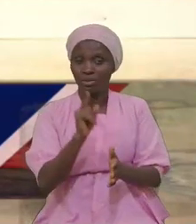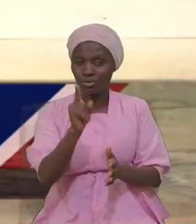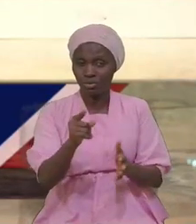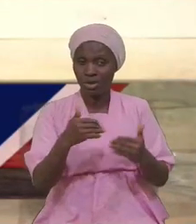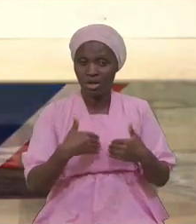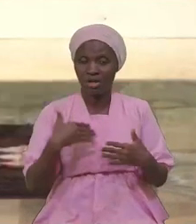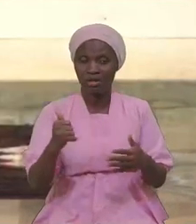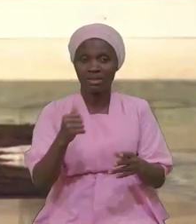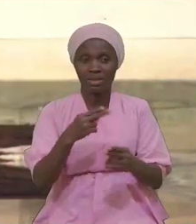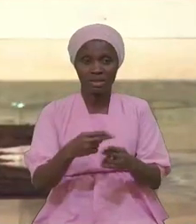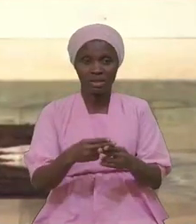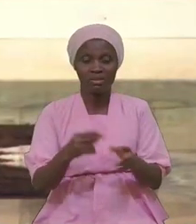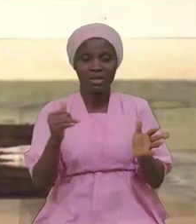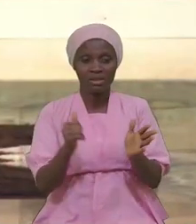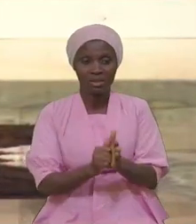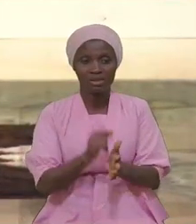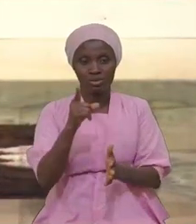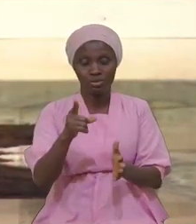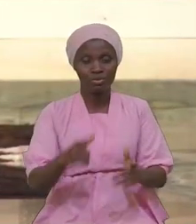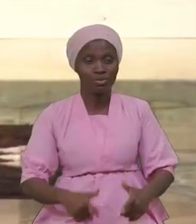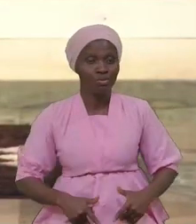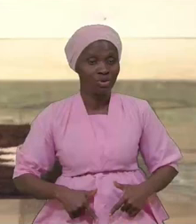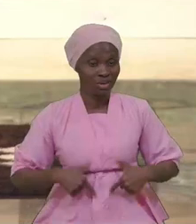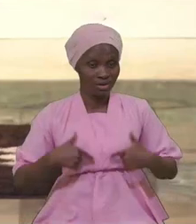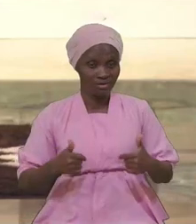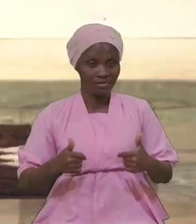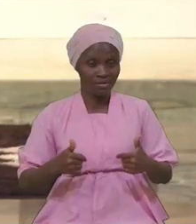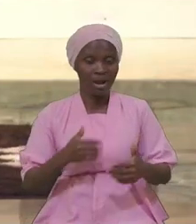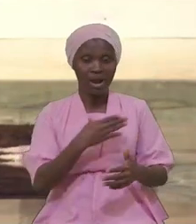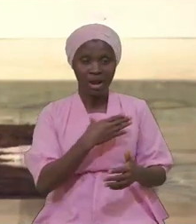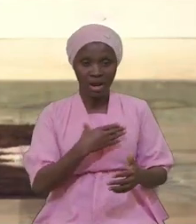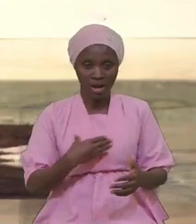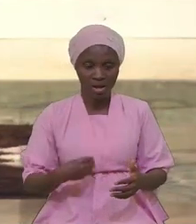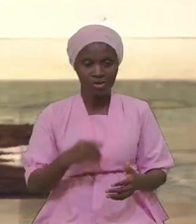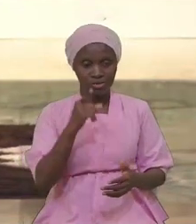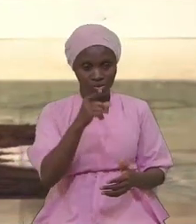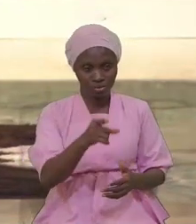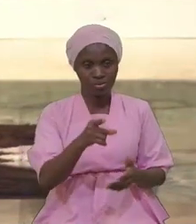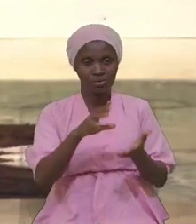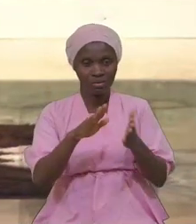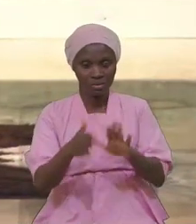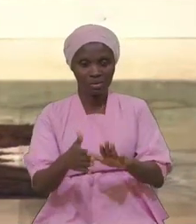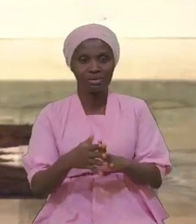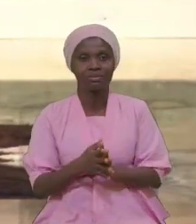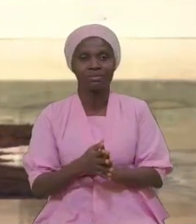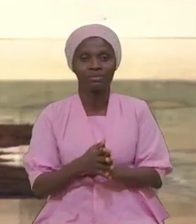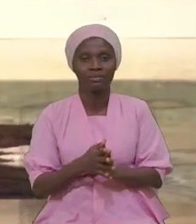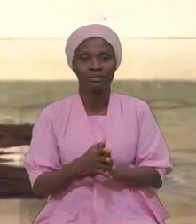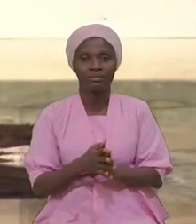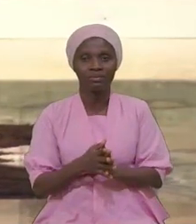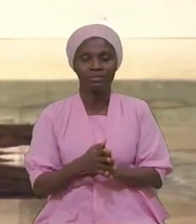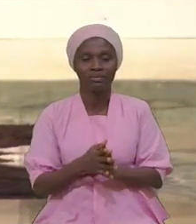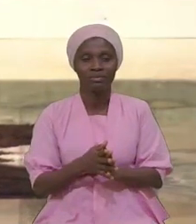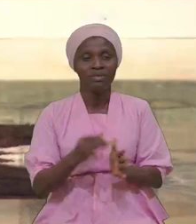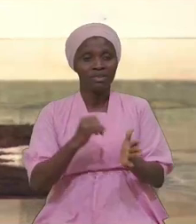que tu as un nom, que tu passes pour être vivant alors que tu es mort. Oui, c'est